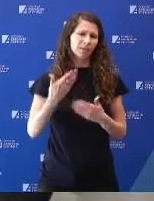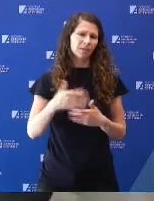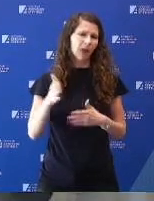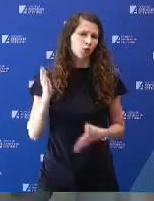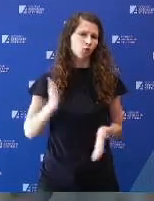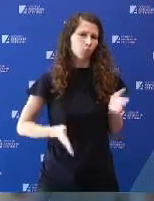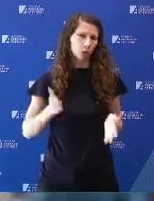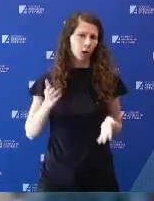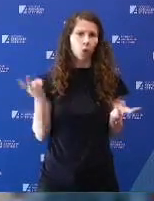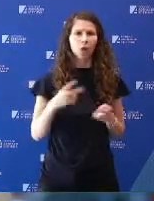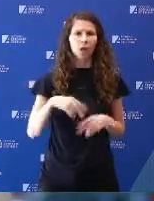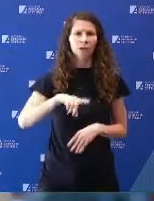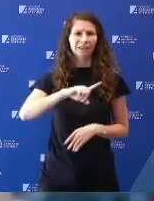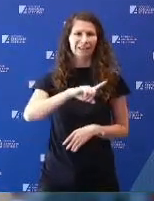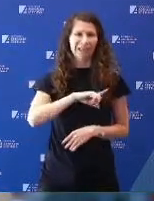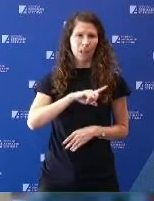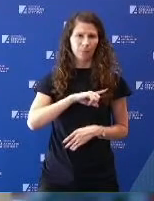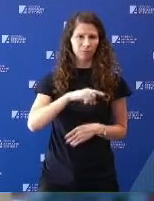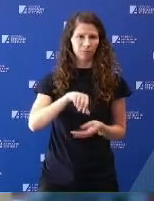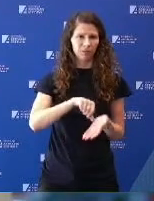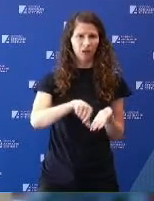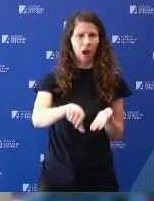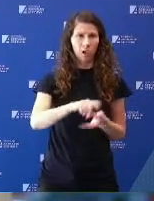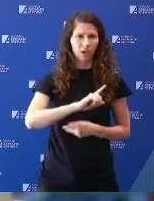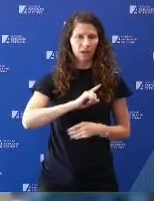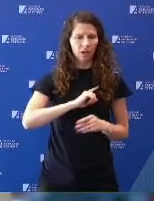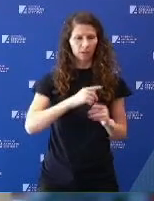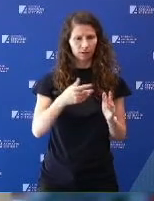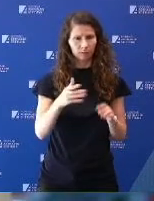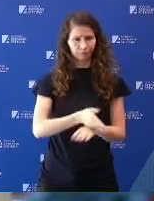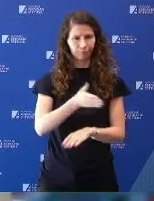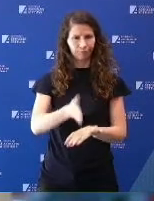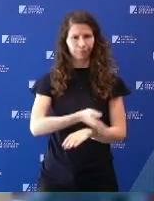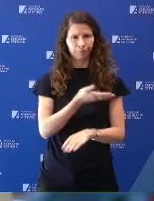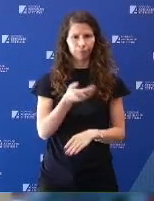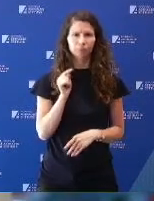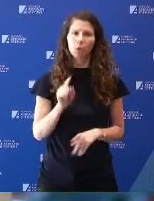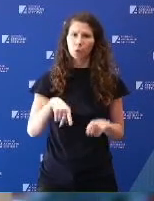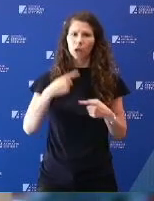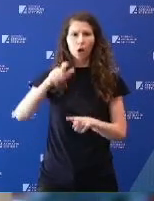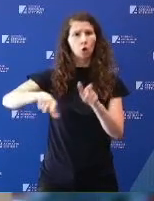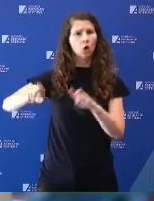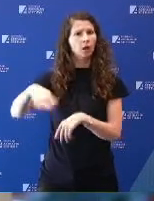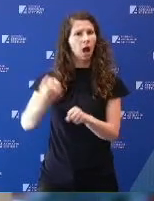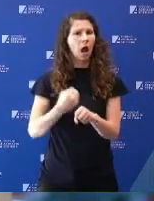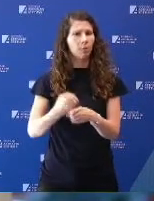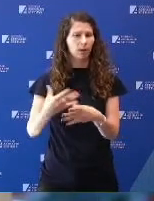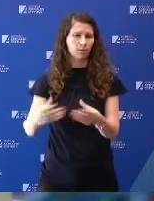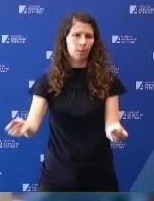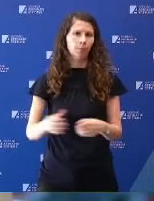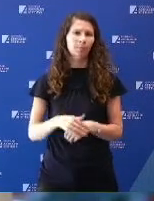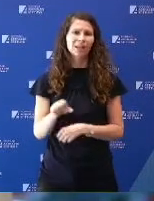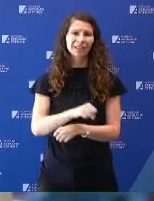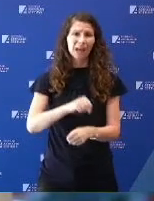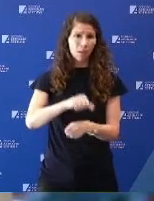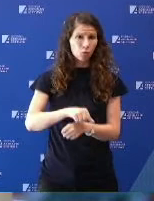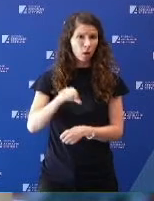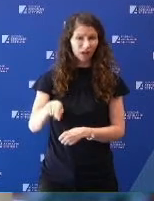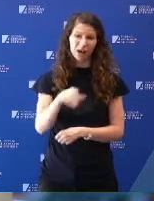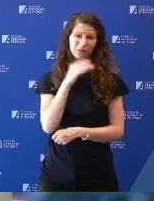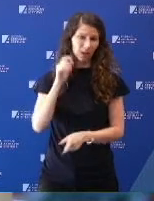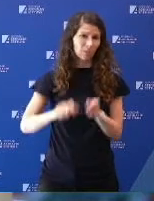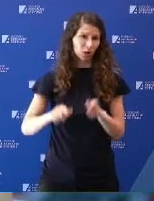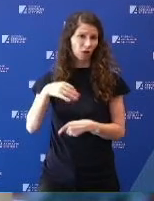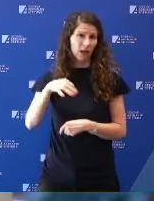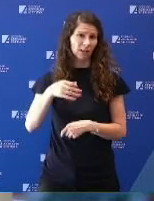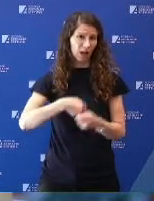selbst Checkout und dann verlieren Menschen ihren Job. Was wir in Singapur da also machen, wo wir viele Menschen haben, die im Einzelhandel arbeiten und 50